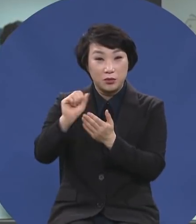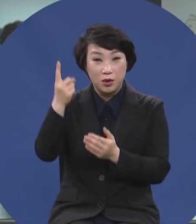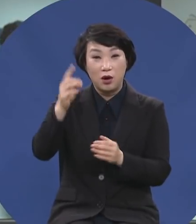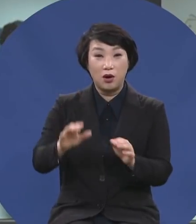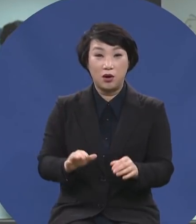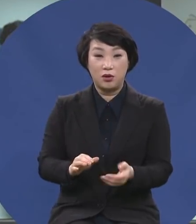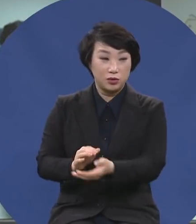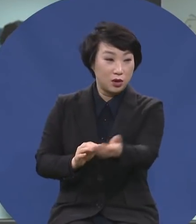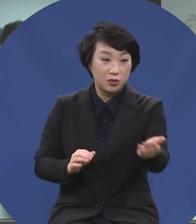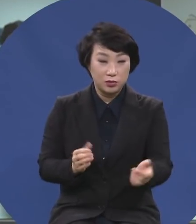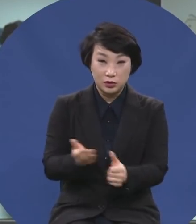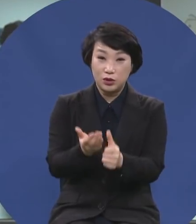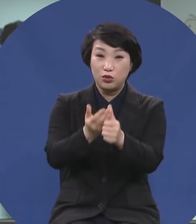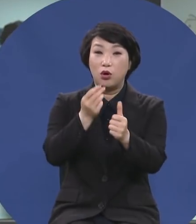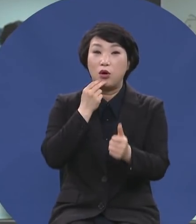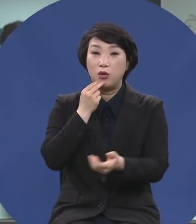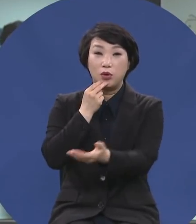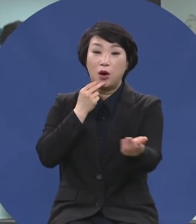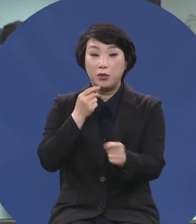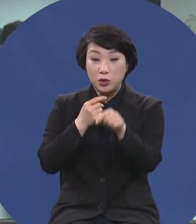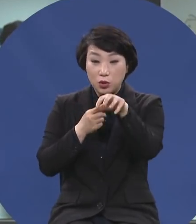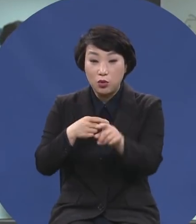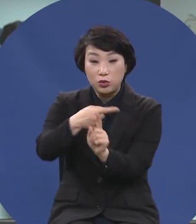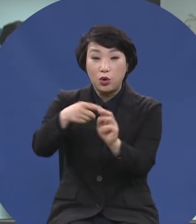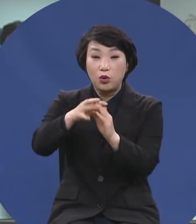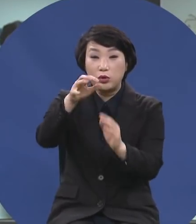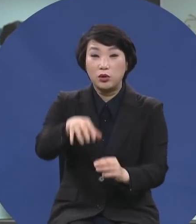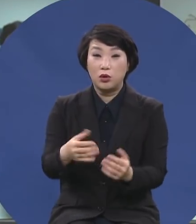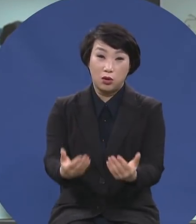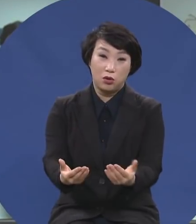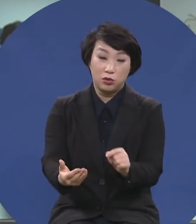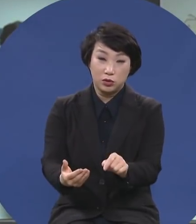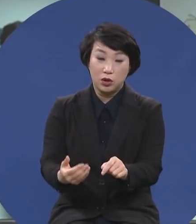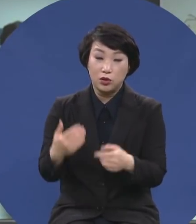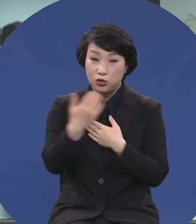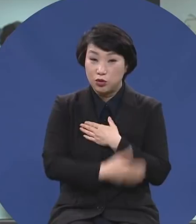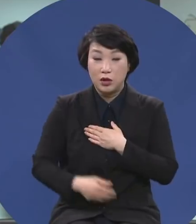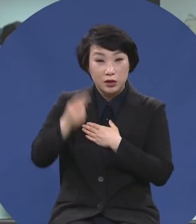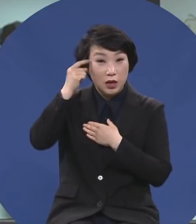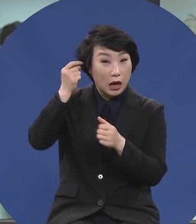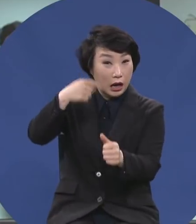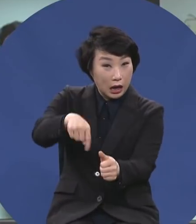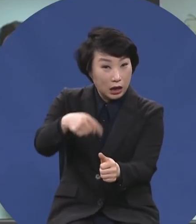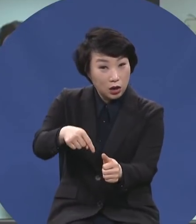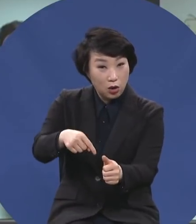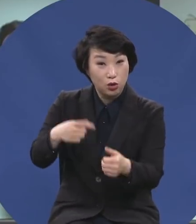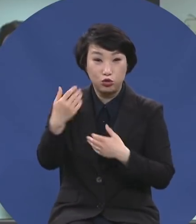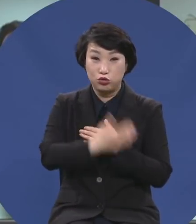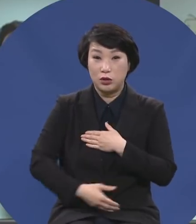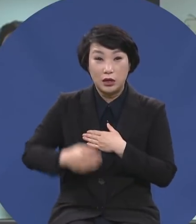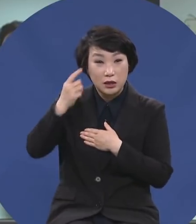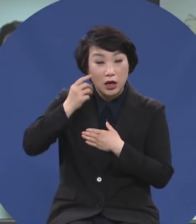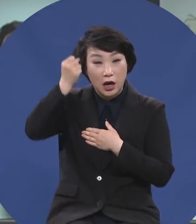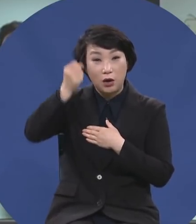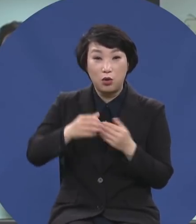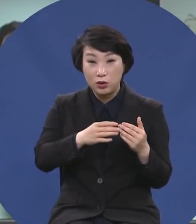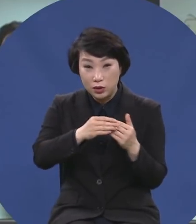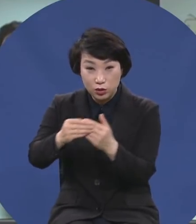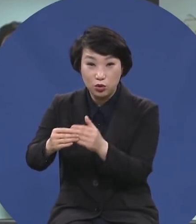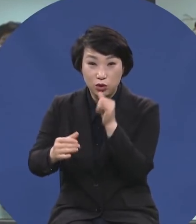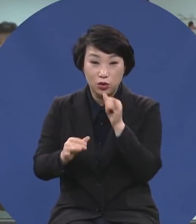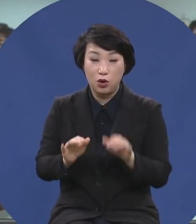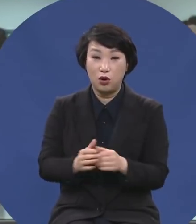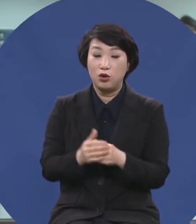치지 않는다면 그 교회는 육신의 생각으로 가르치고 육신의 생각으로